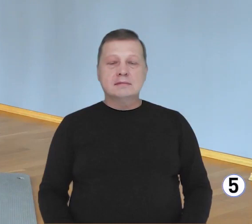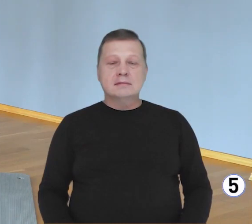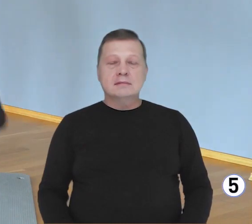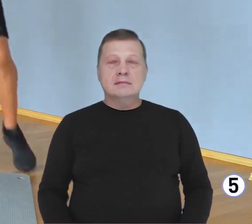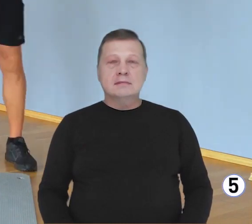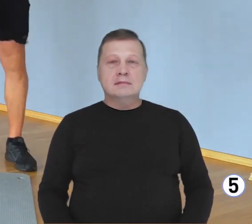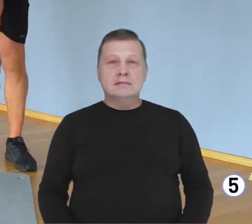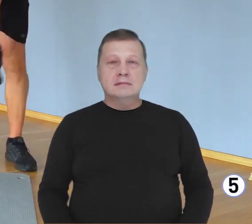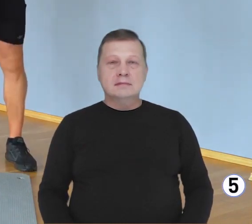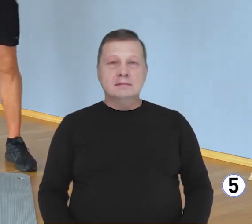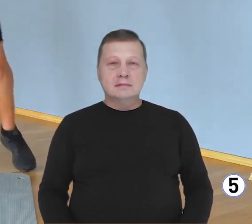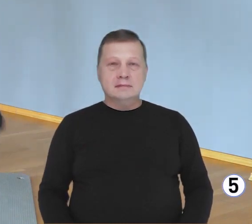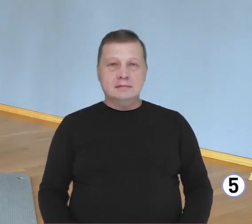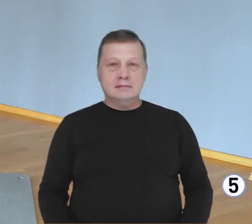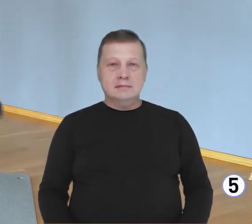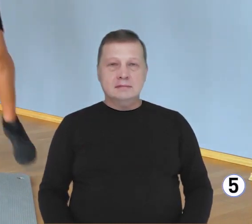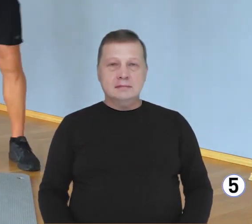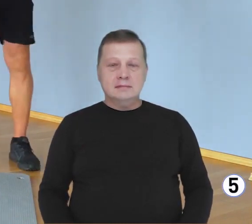Bardzo dobrze.